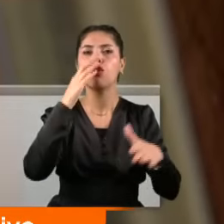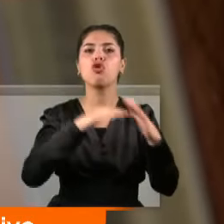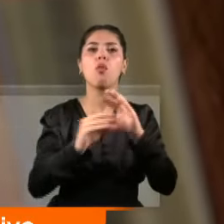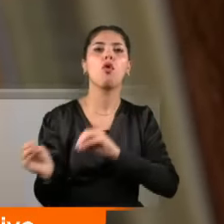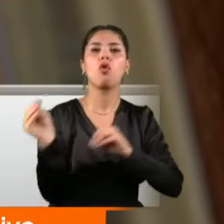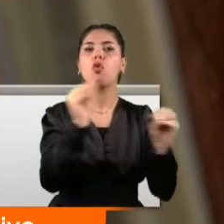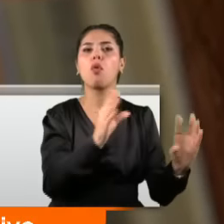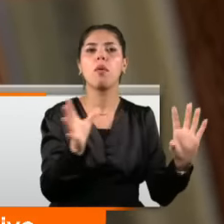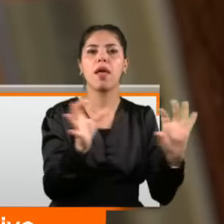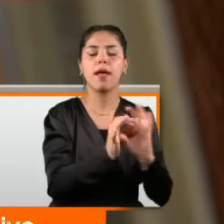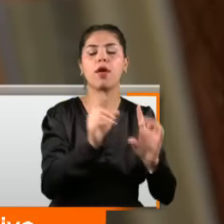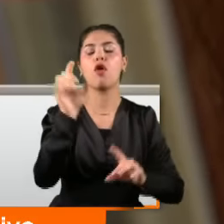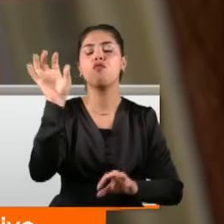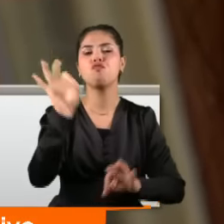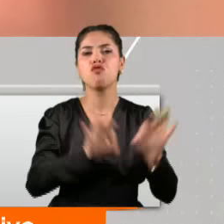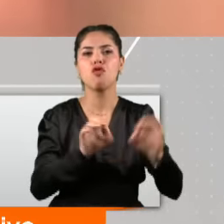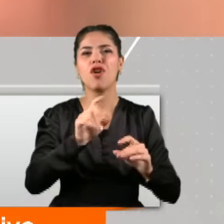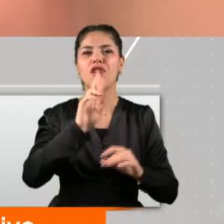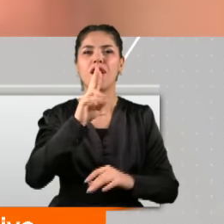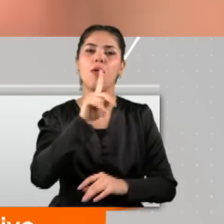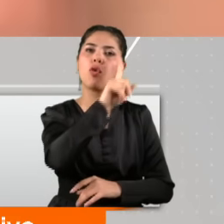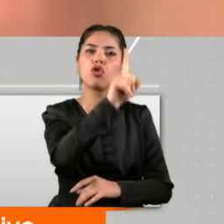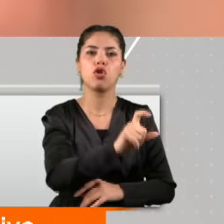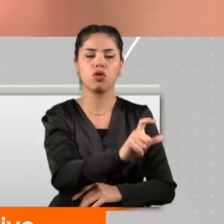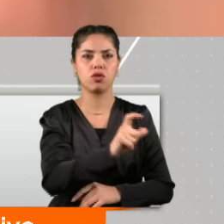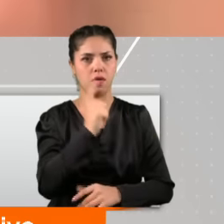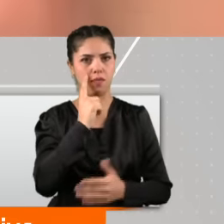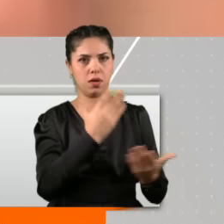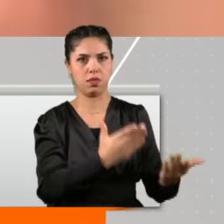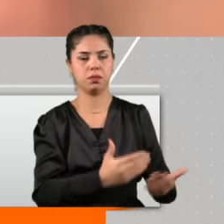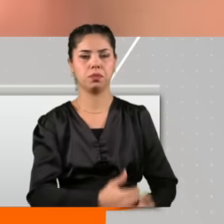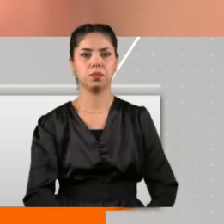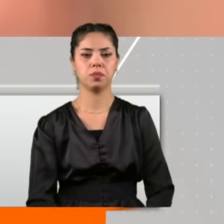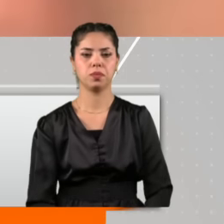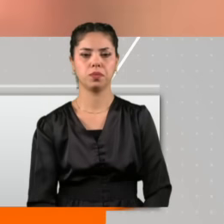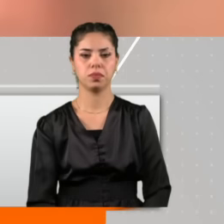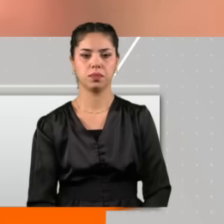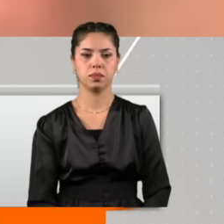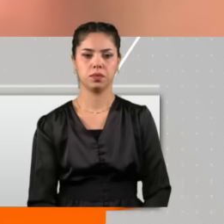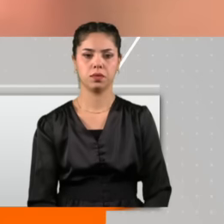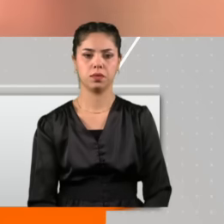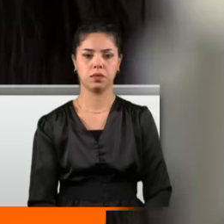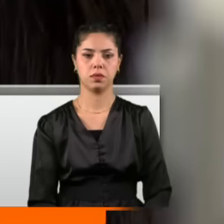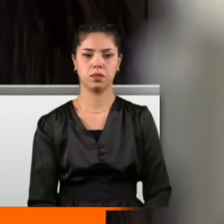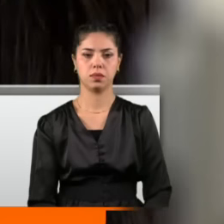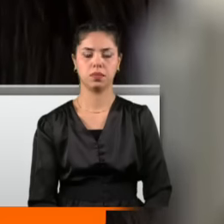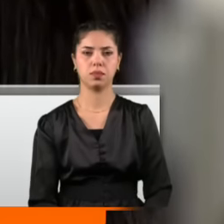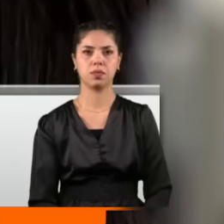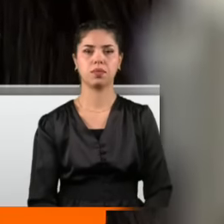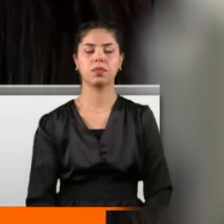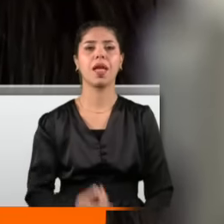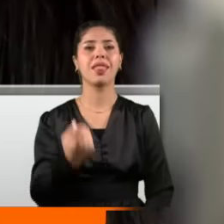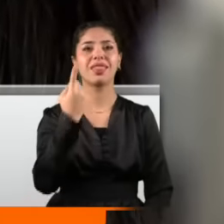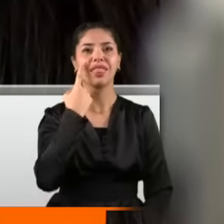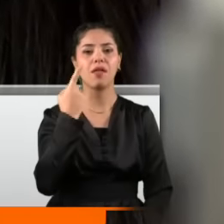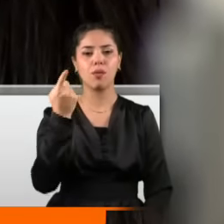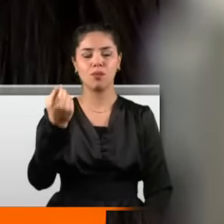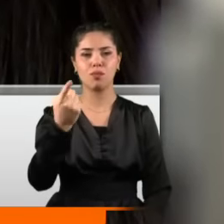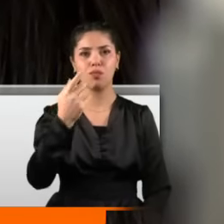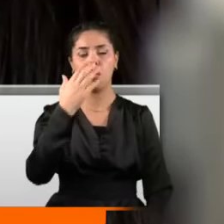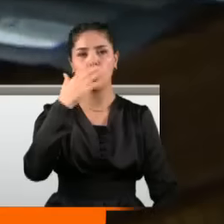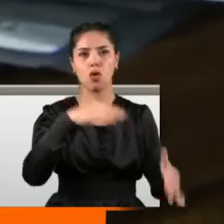yatırıldığına ilişkin müfettiş raporu da soruldu. Bu hastalar hepsi doğrudur efendim, benim hastanede yatıştır. Hatta devletten bu